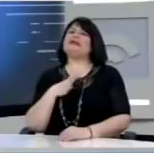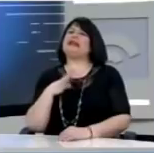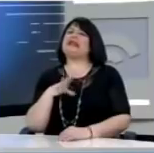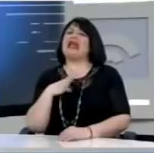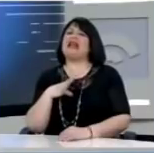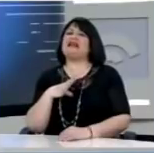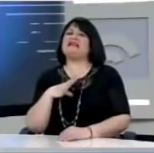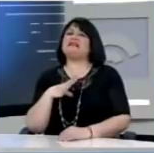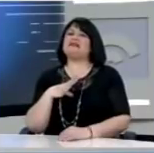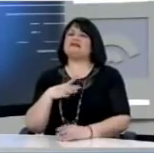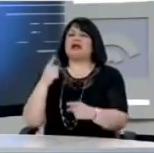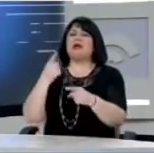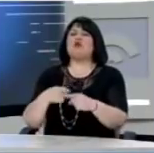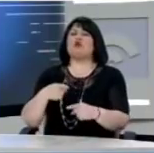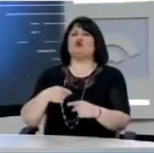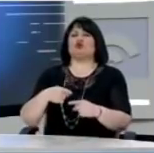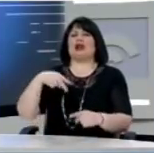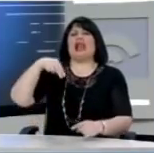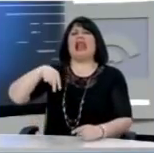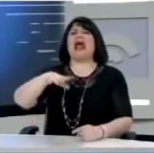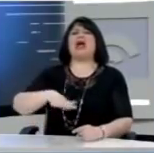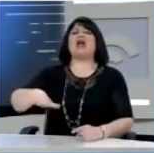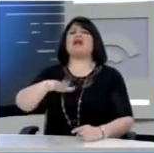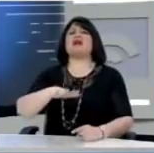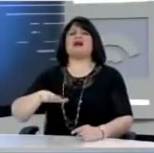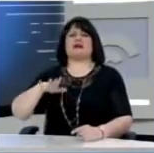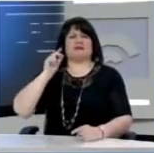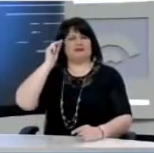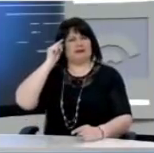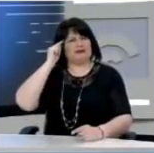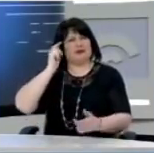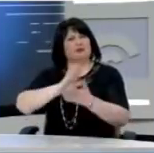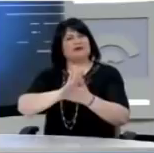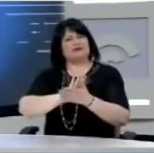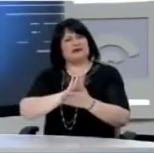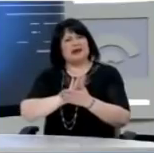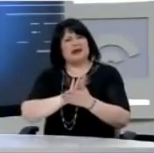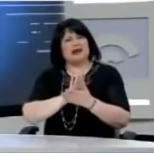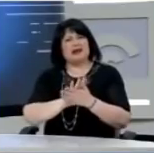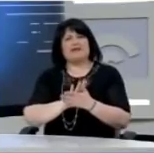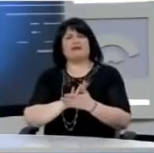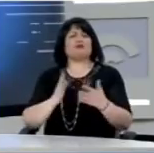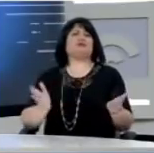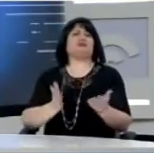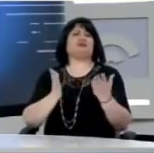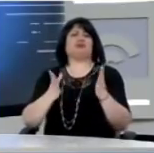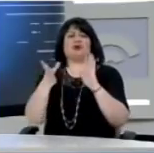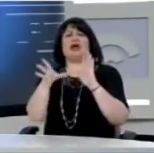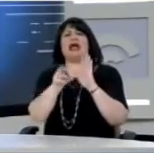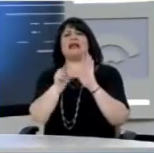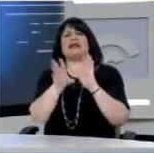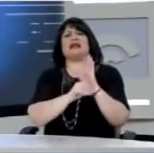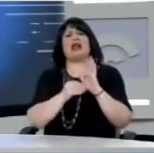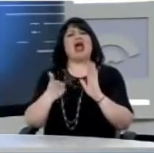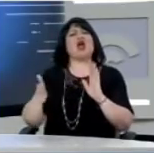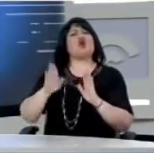σε λαϊκά στρώματα μέσω των στερεοτύπων, μέσω της παραδοξολογίας, αντιγράφοντας πολλές φορές και